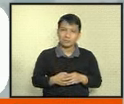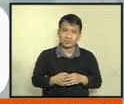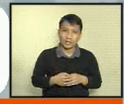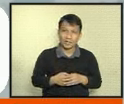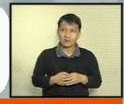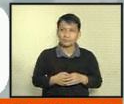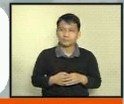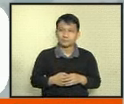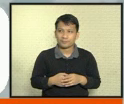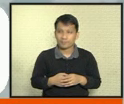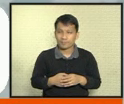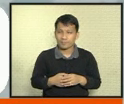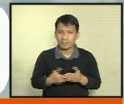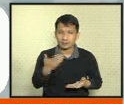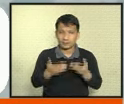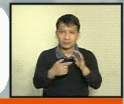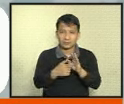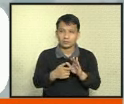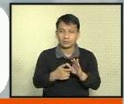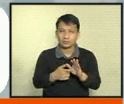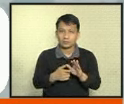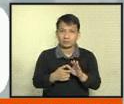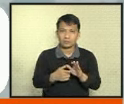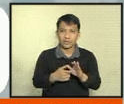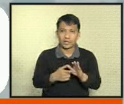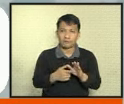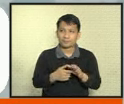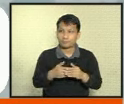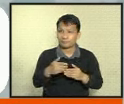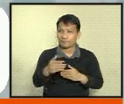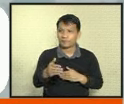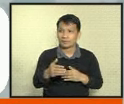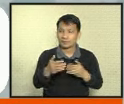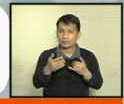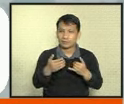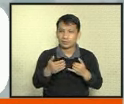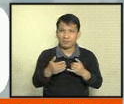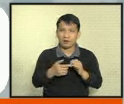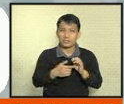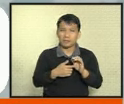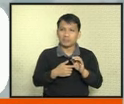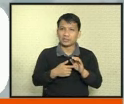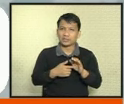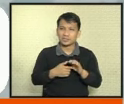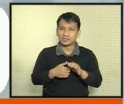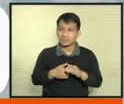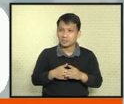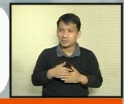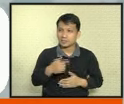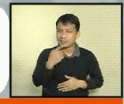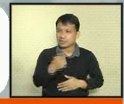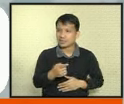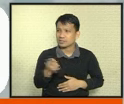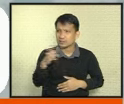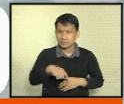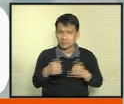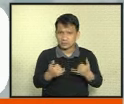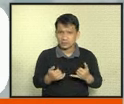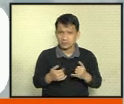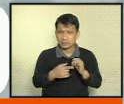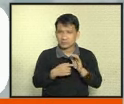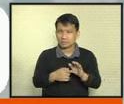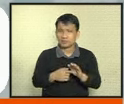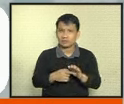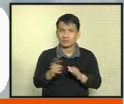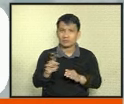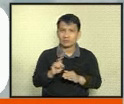ng DSWD na si Adelaide at Yanson nang dahil sa bahay. Kailangan ko bang magmakaawa